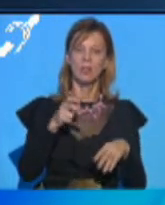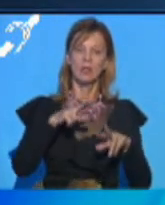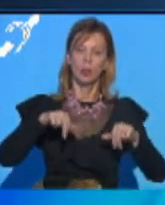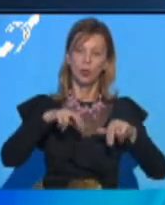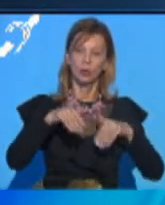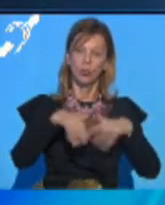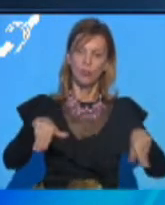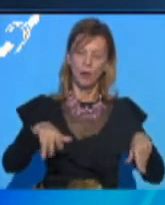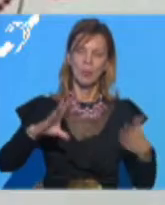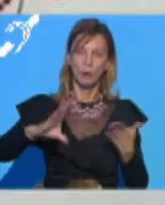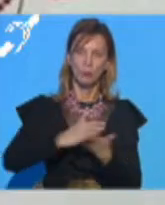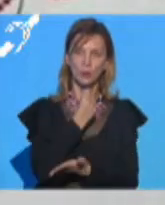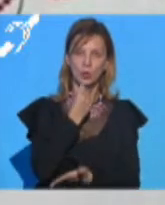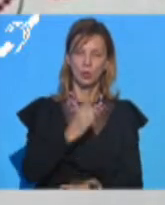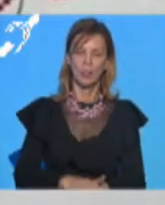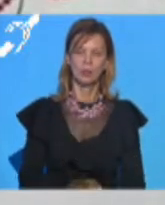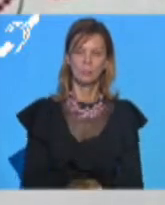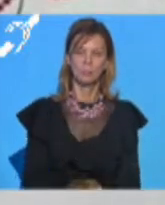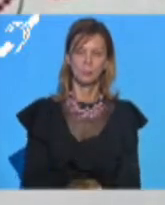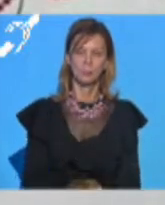confiscate.